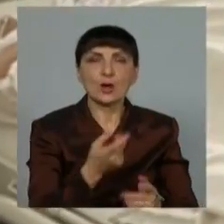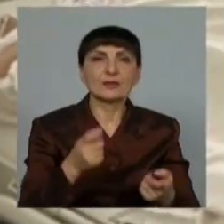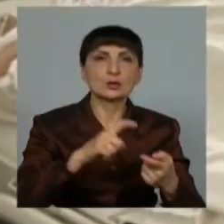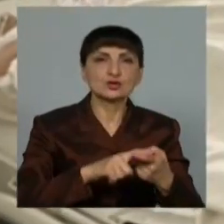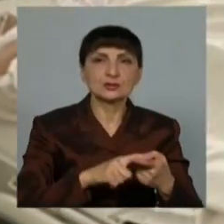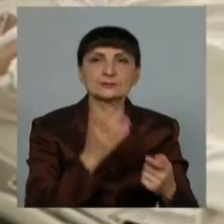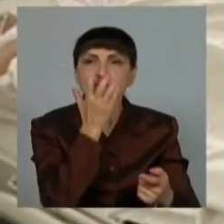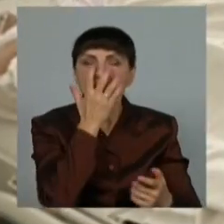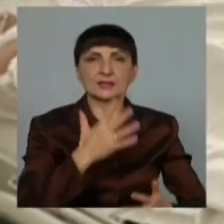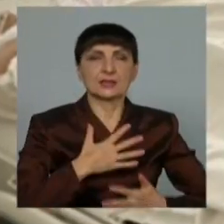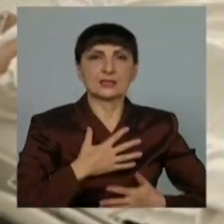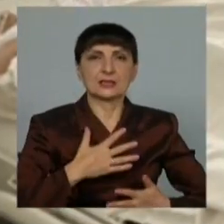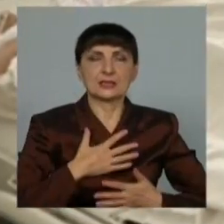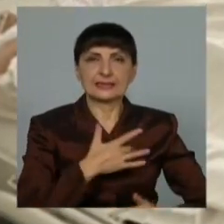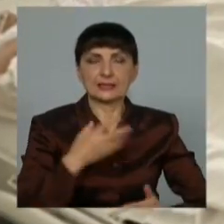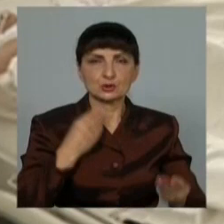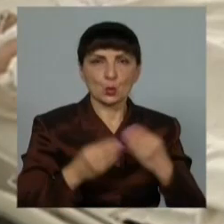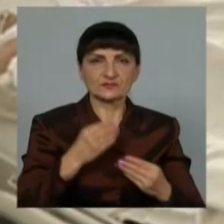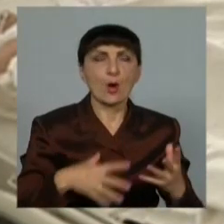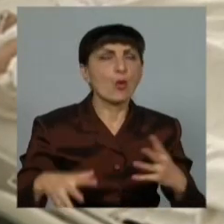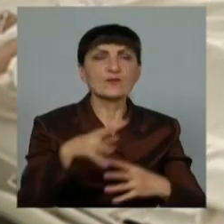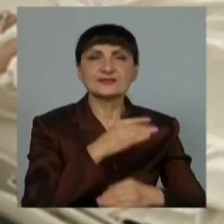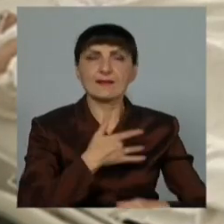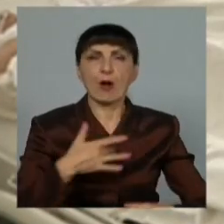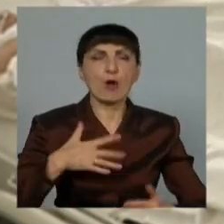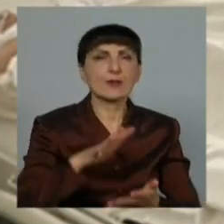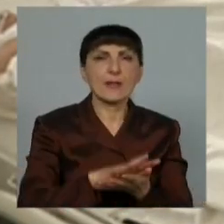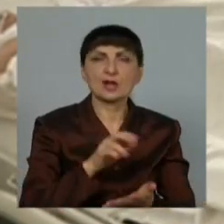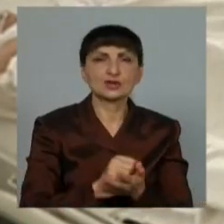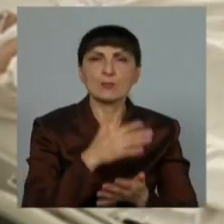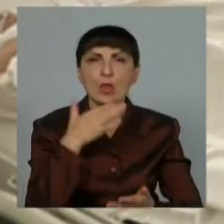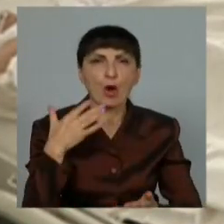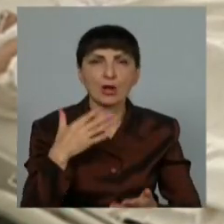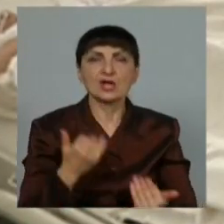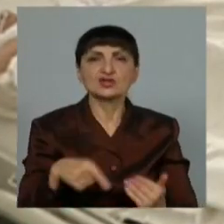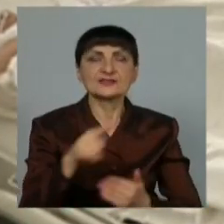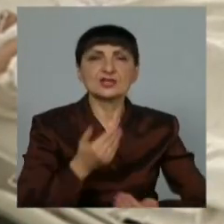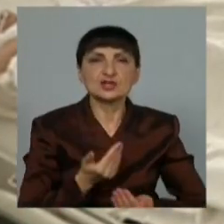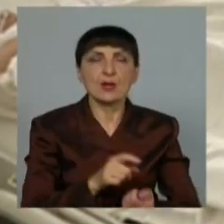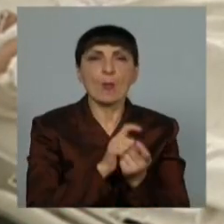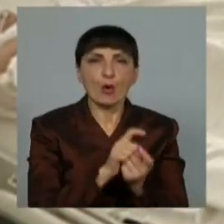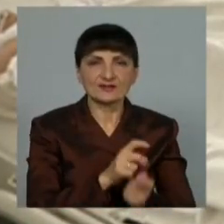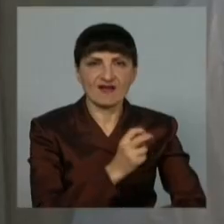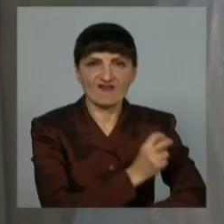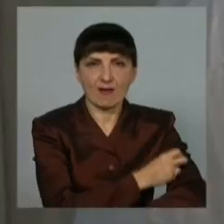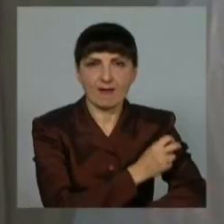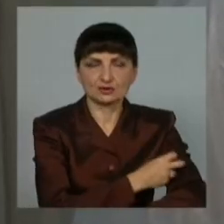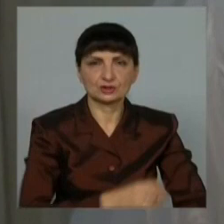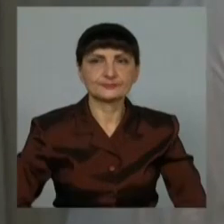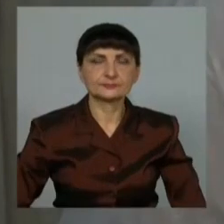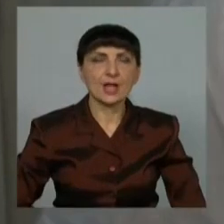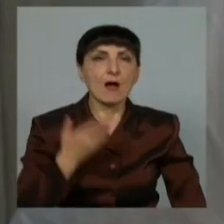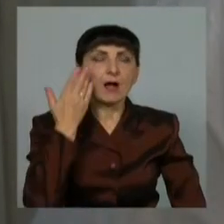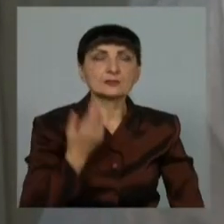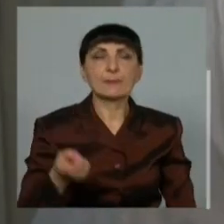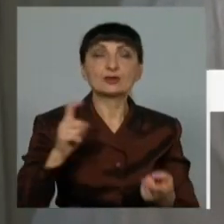к аппаратам ИВЛ. Практически у всех тотальное поражение легких. Сейчас за их жизни борются врачи. При подключении